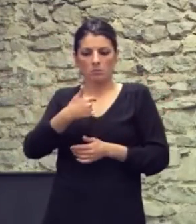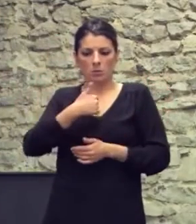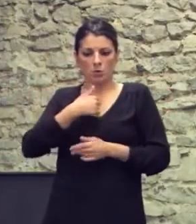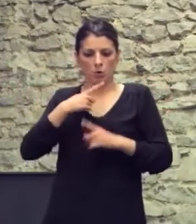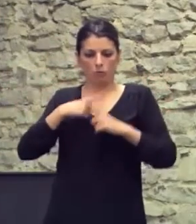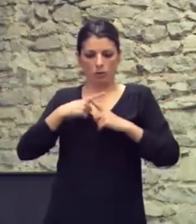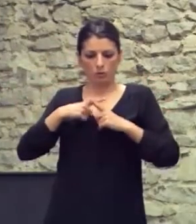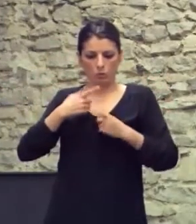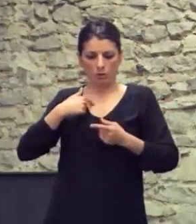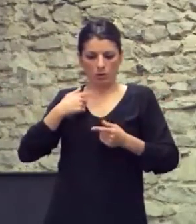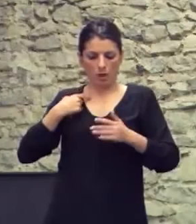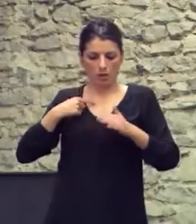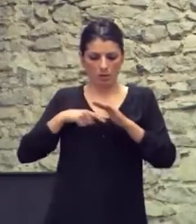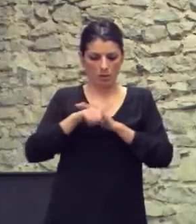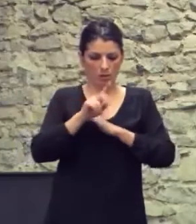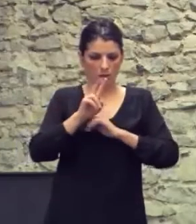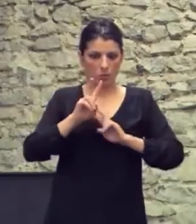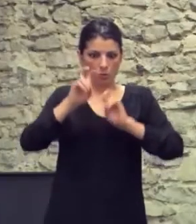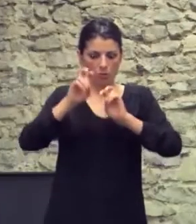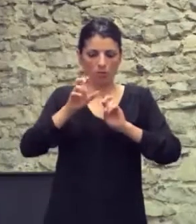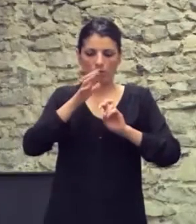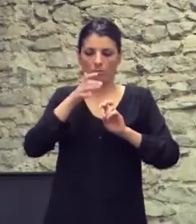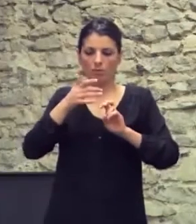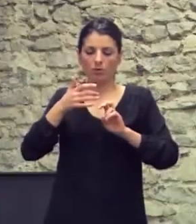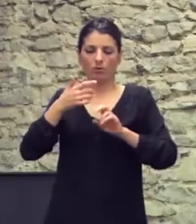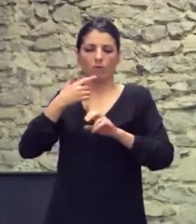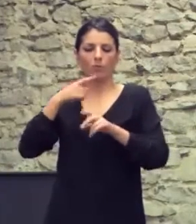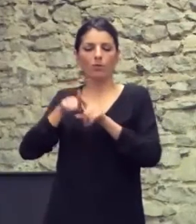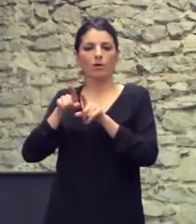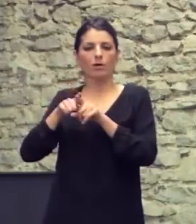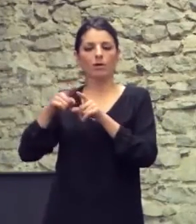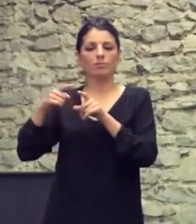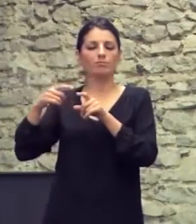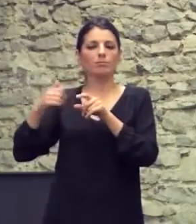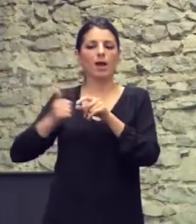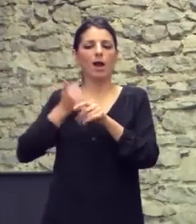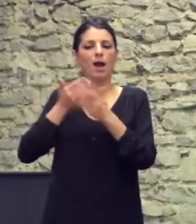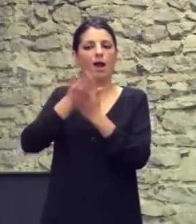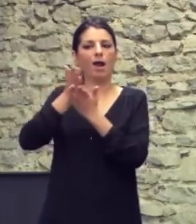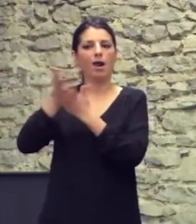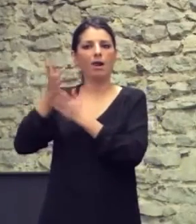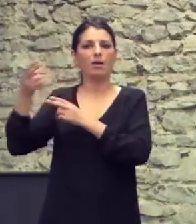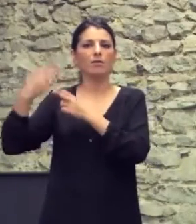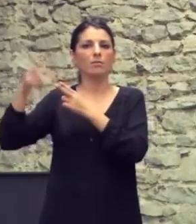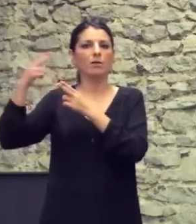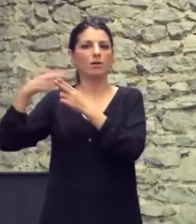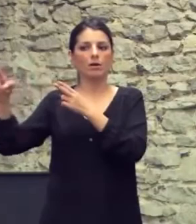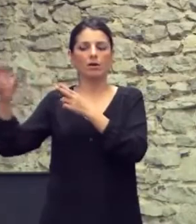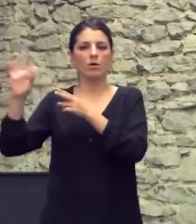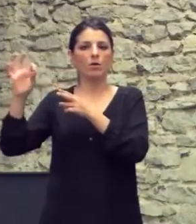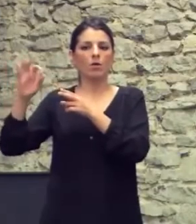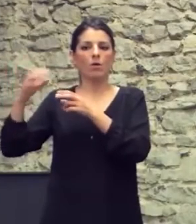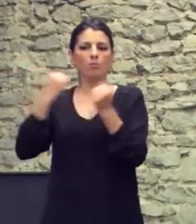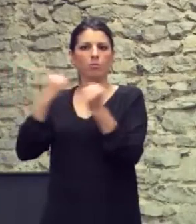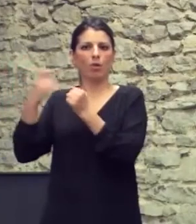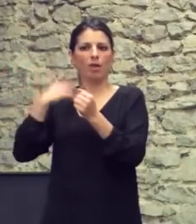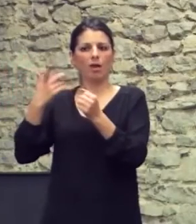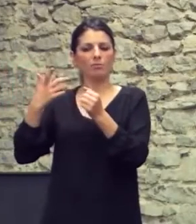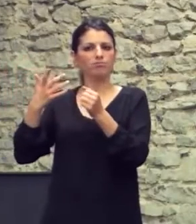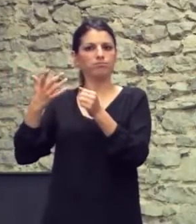seksualitatea erazberdinean garatu nuen, aukera politikoak edo botereko ertzio hori desagertzen denean eta aukera